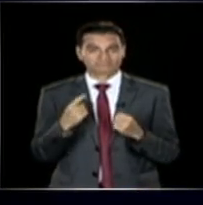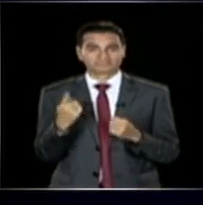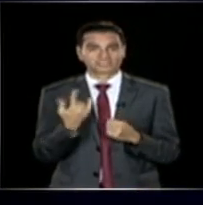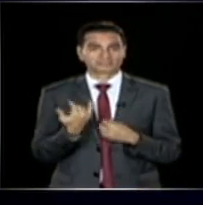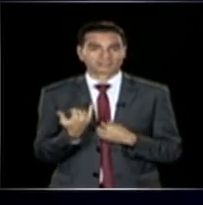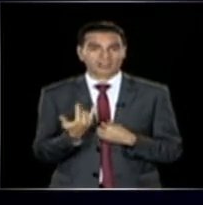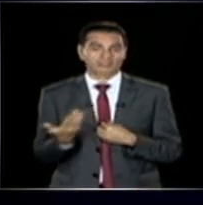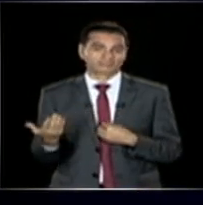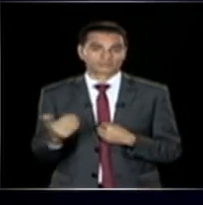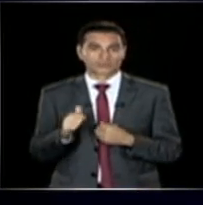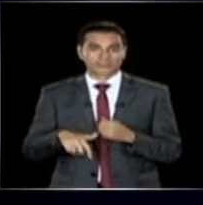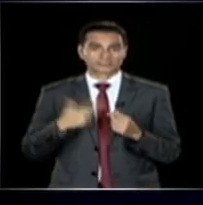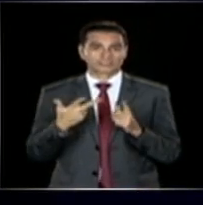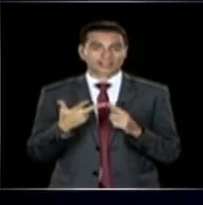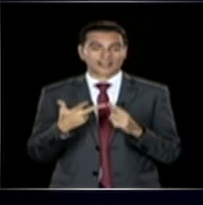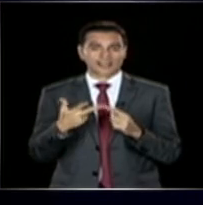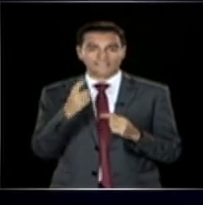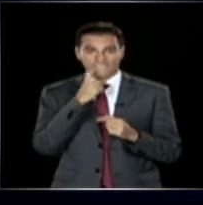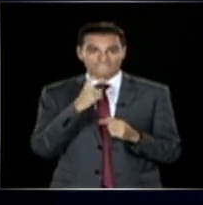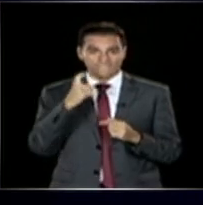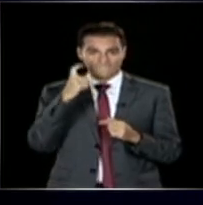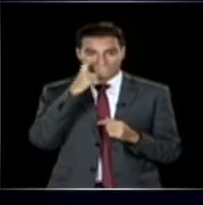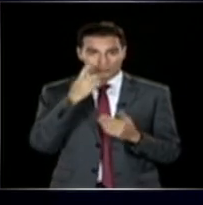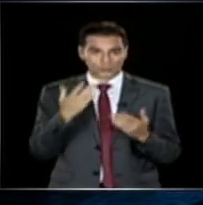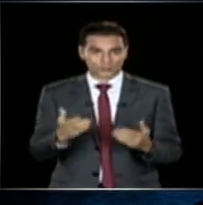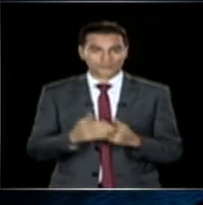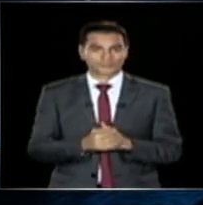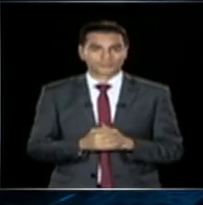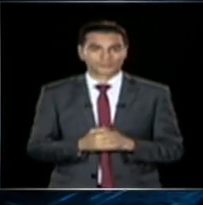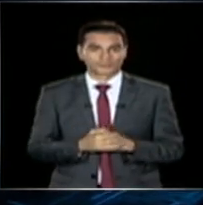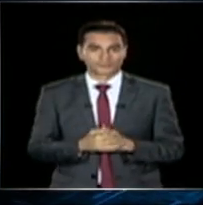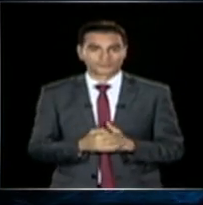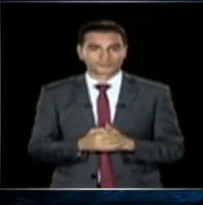سهلة. ودلوقتي مع الفقرة الثالثة، فقرة الفنون.